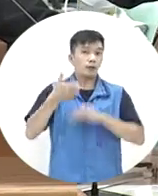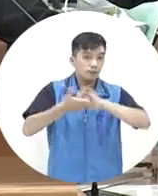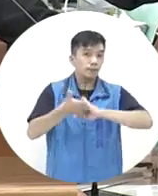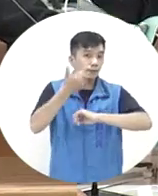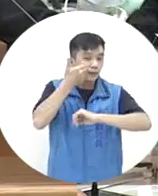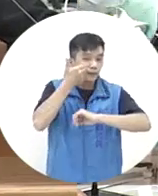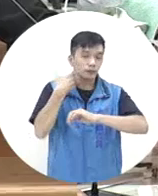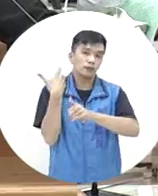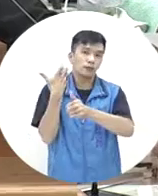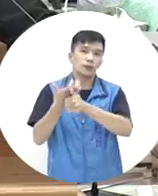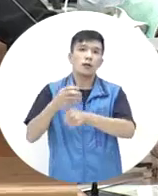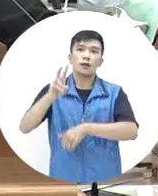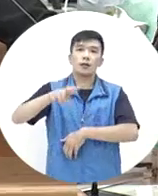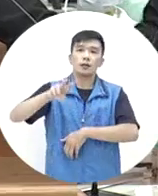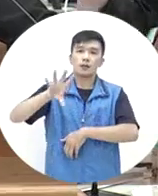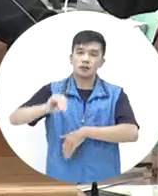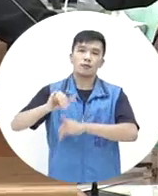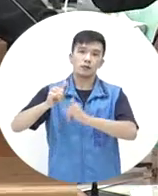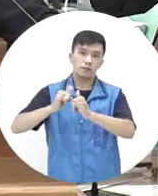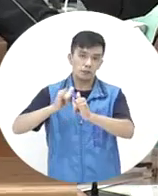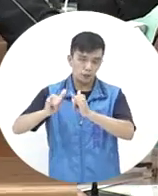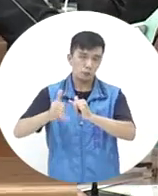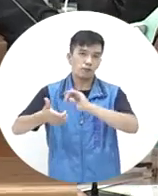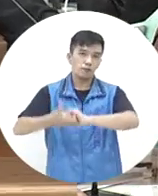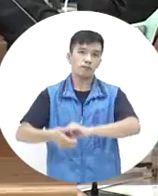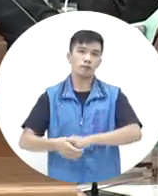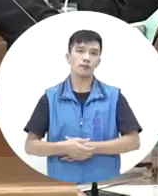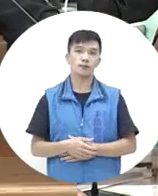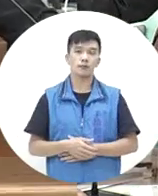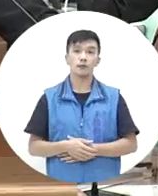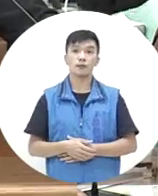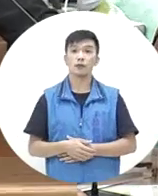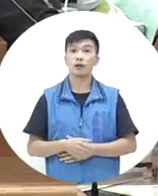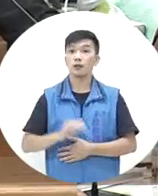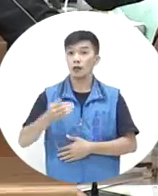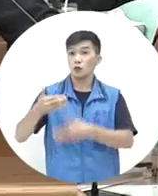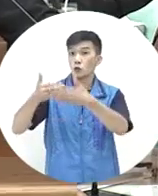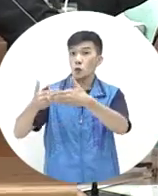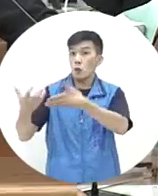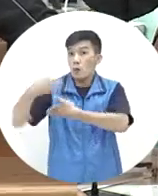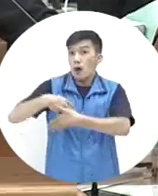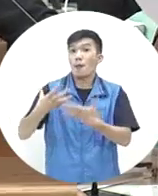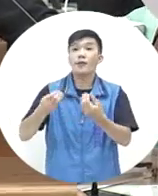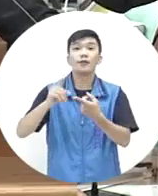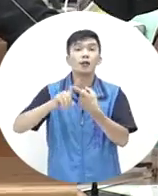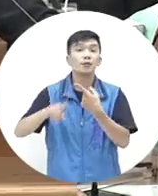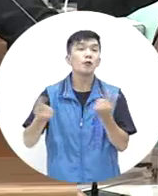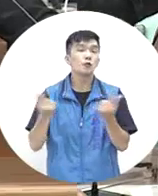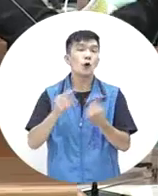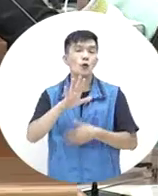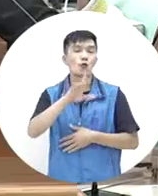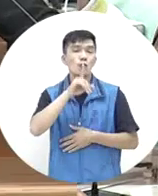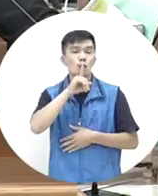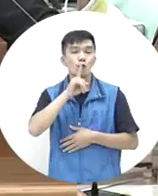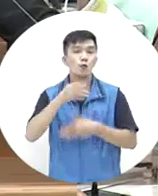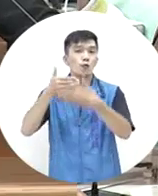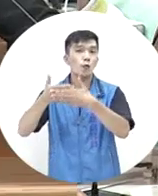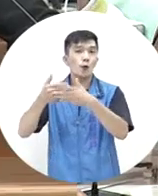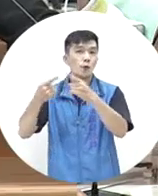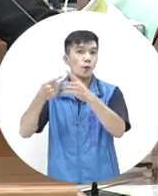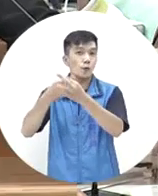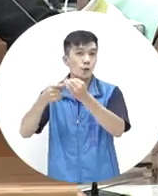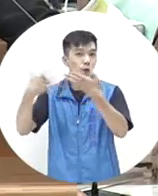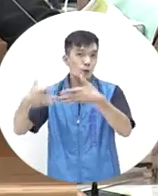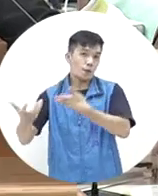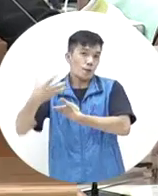2300万 人 民来做决定。 好，所以不包含中国嘛？因为有些人讲说，哎，还要把中国的人一起算进来，决定台湾前途，这样对不对？ 我